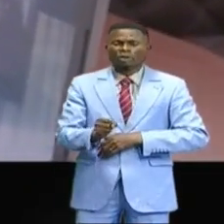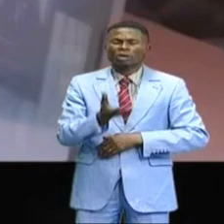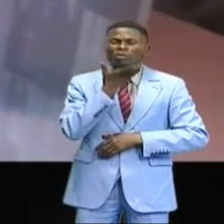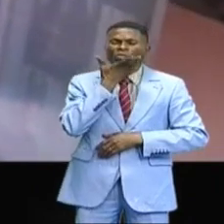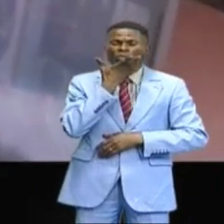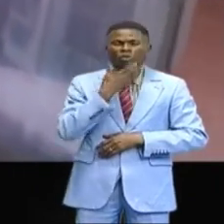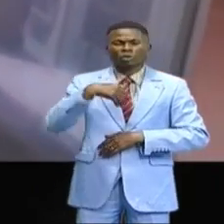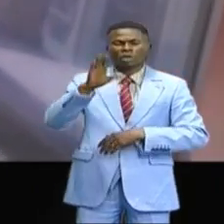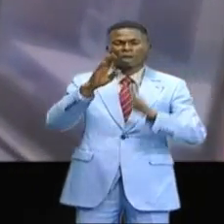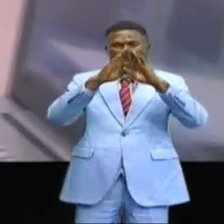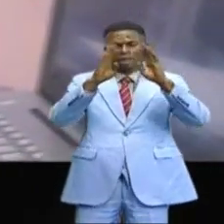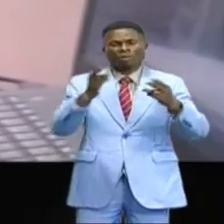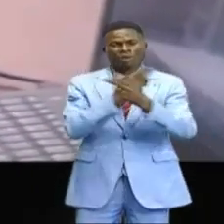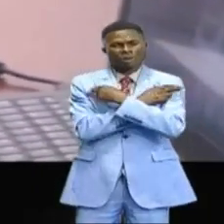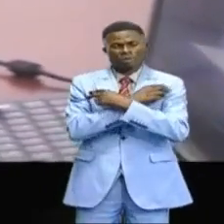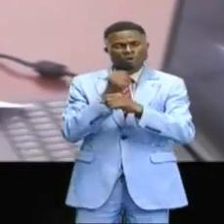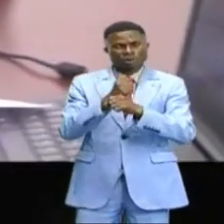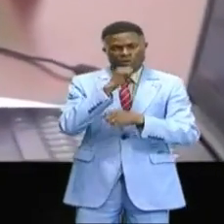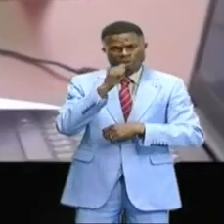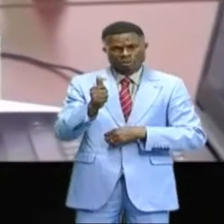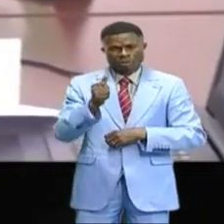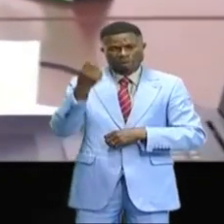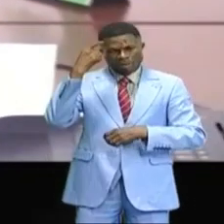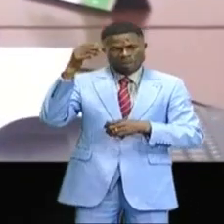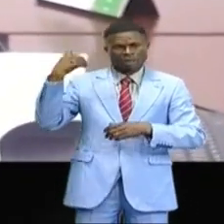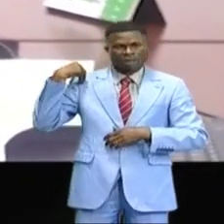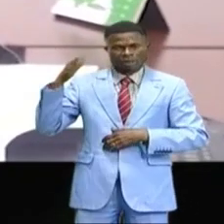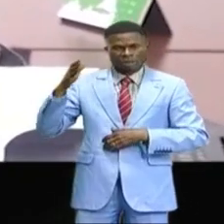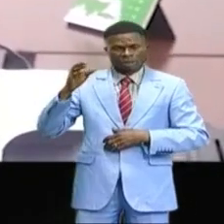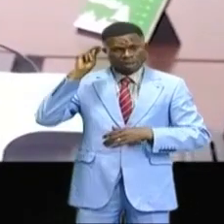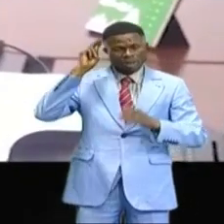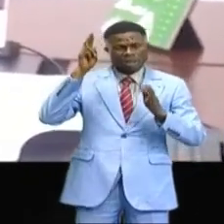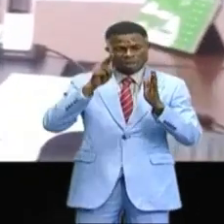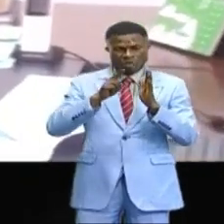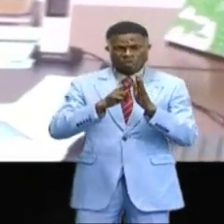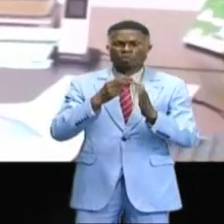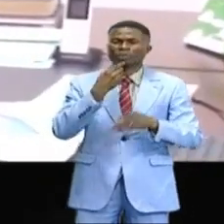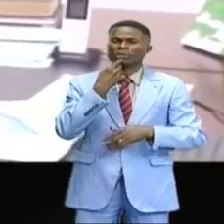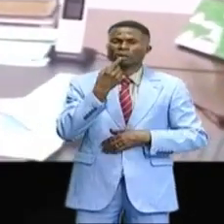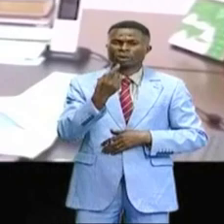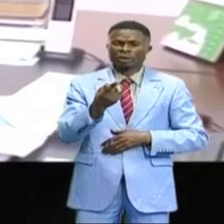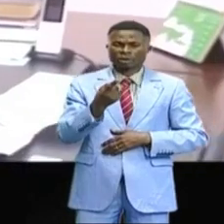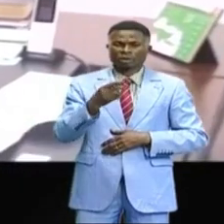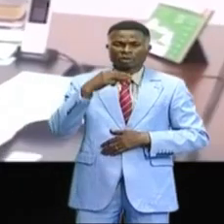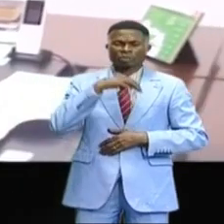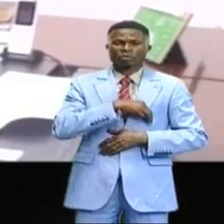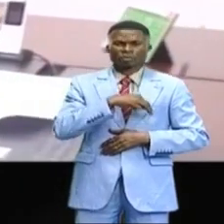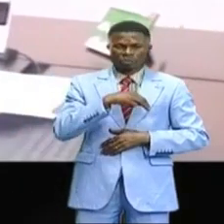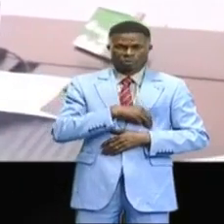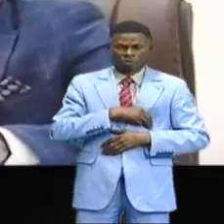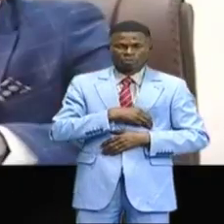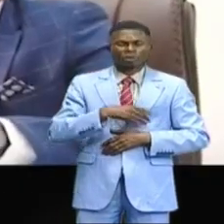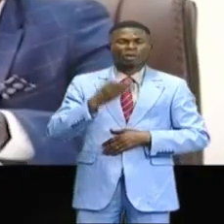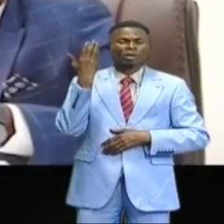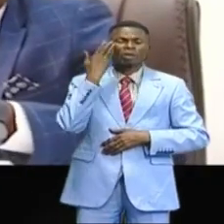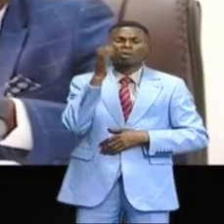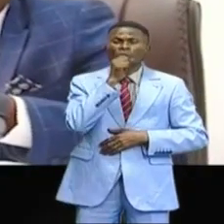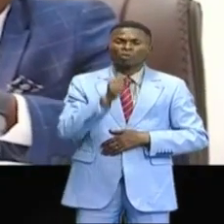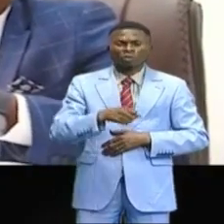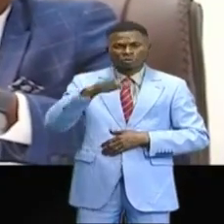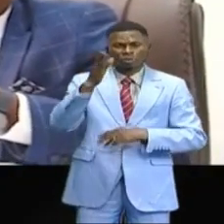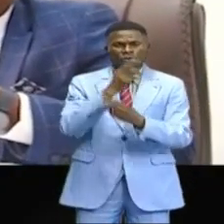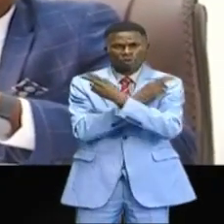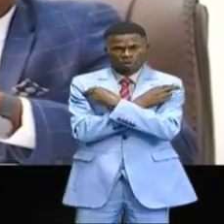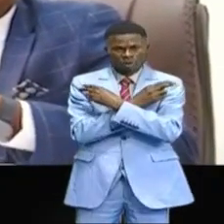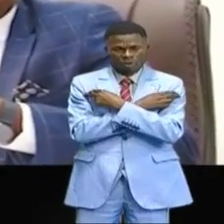et services publics de l'État. Notre gouvernement, a-t-il indiqué, ambitionne de faire de la retraite un